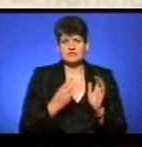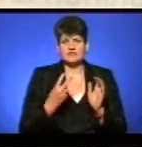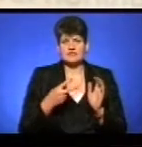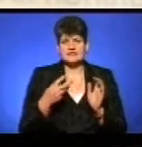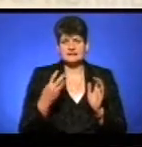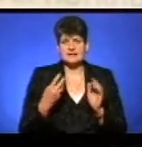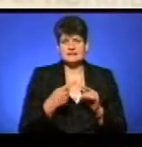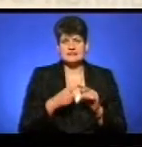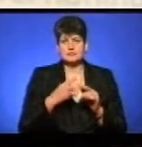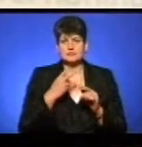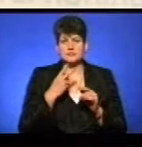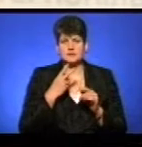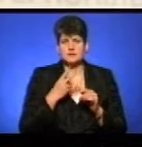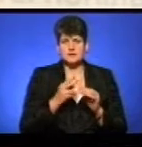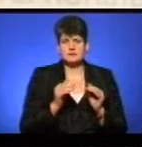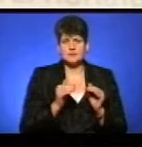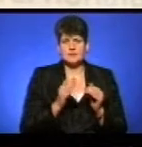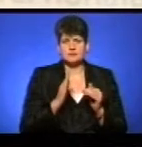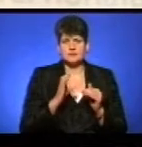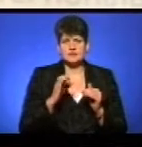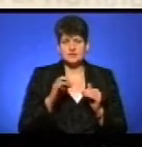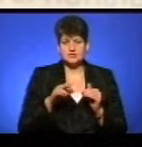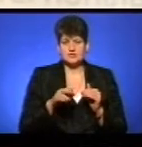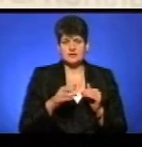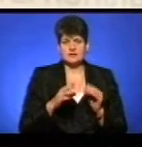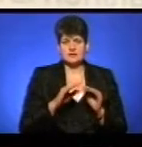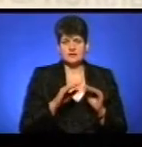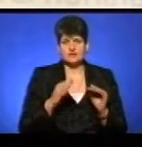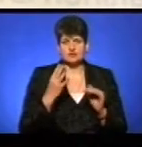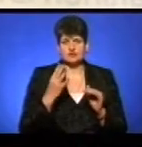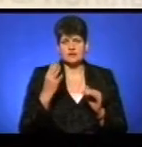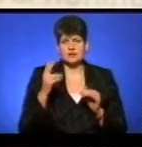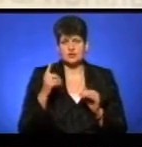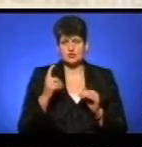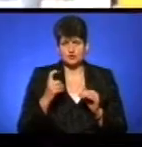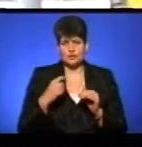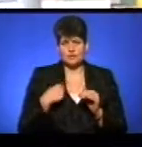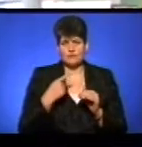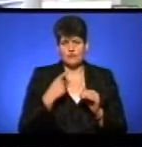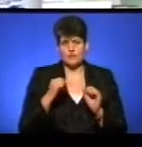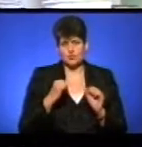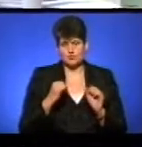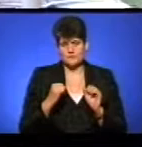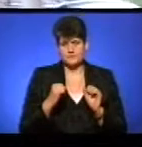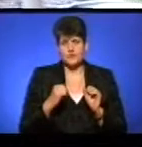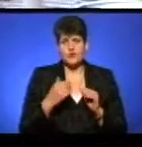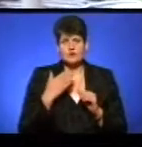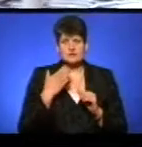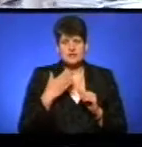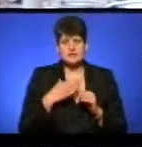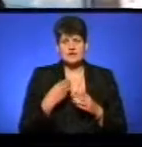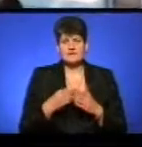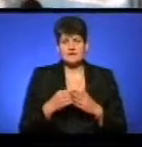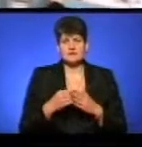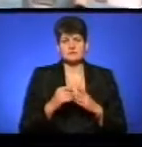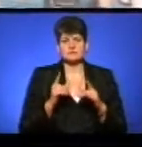ми вже передбачили заробітну плату мінімальну, яка буде січня місяця на рівні 400, так як нас анонсує уряд. Востаннє вартість проїзду у громадському